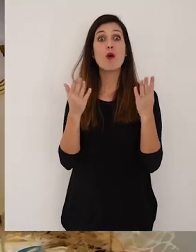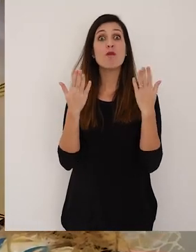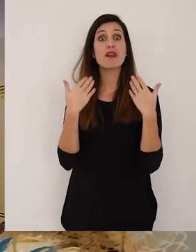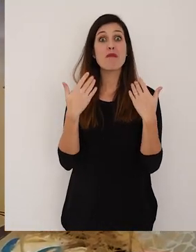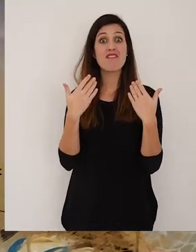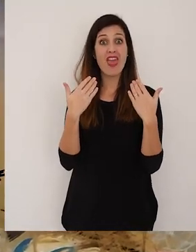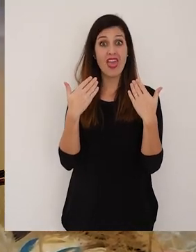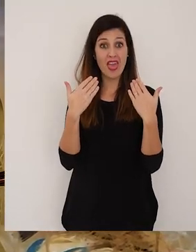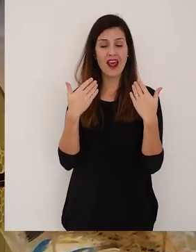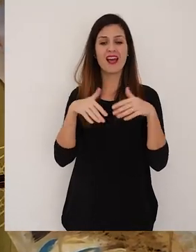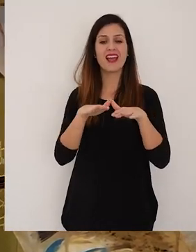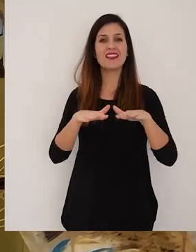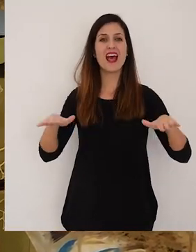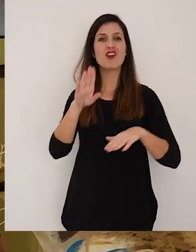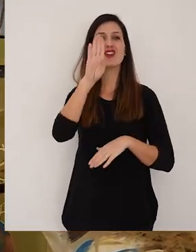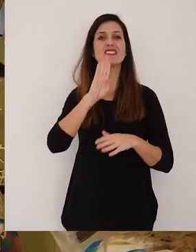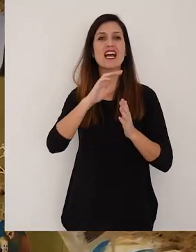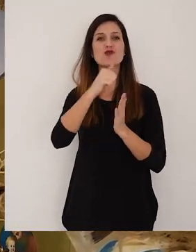le tavole di San Giuseppe.